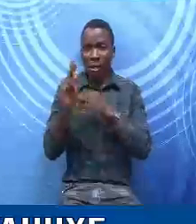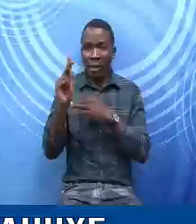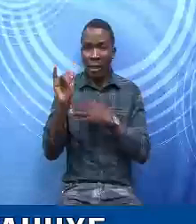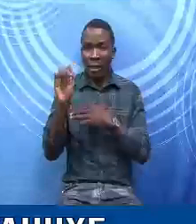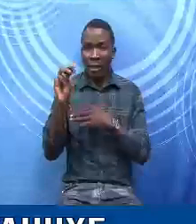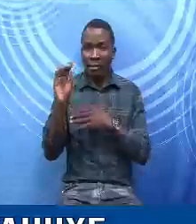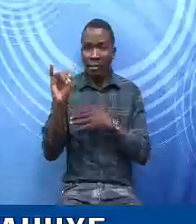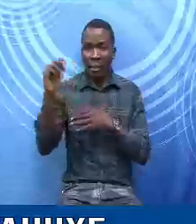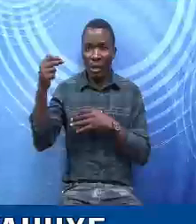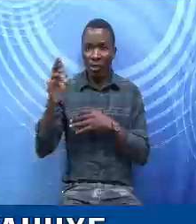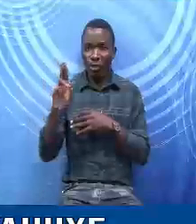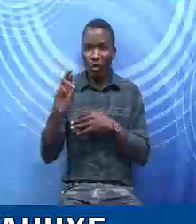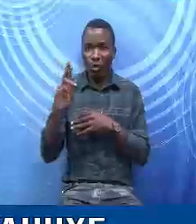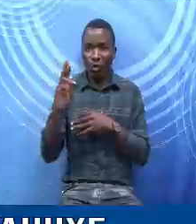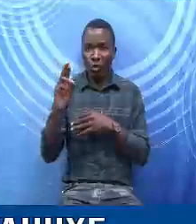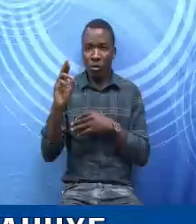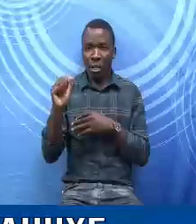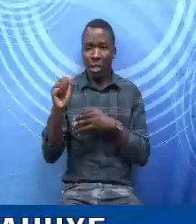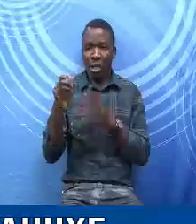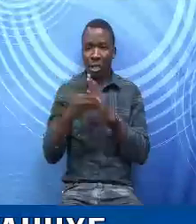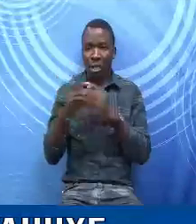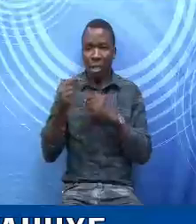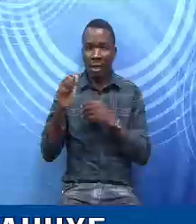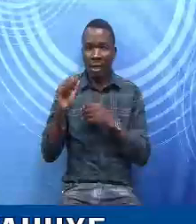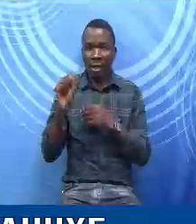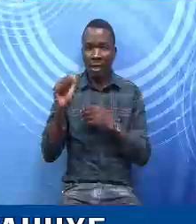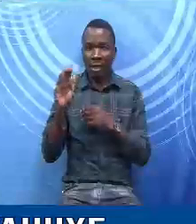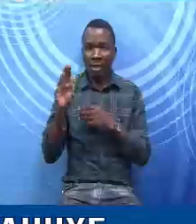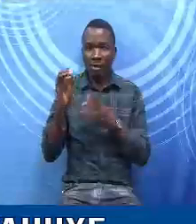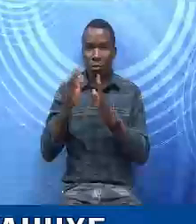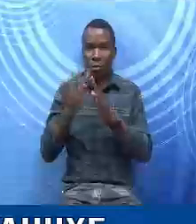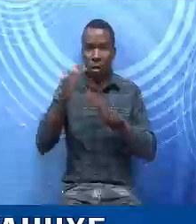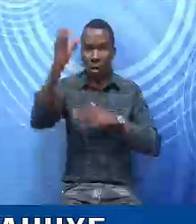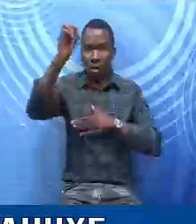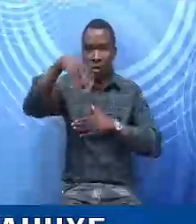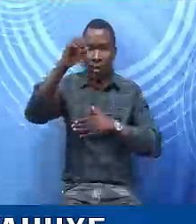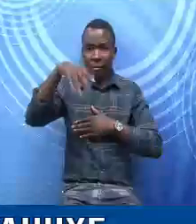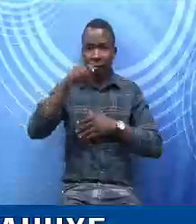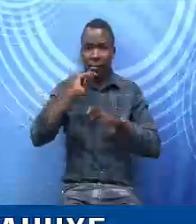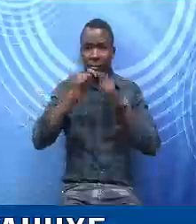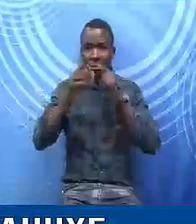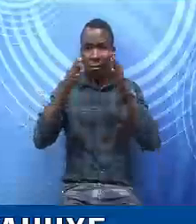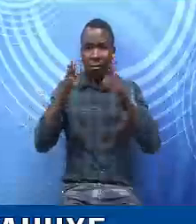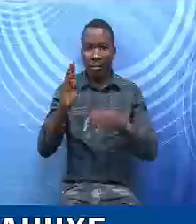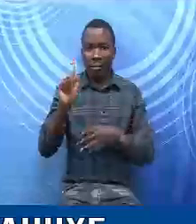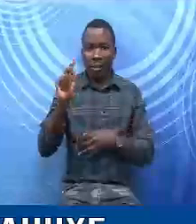mu karere ka Gasabo mu mujyi wa Kigali Ndindahiro Valensi papi.